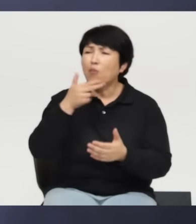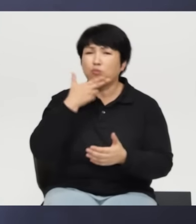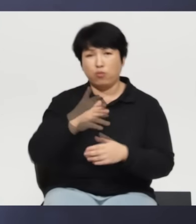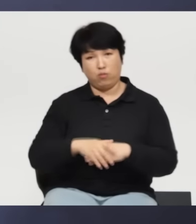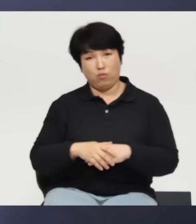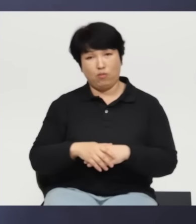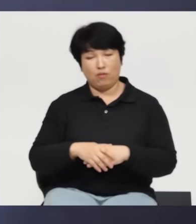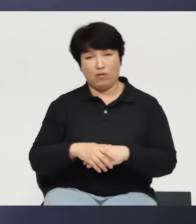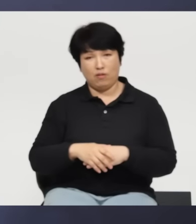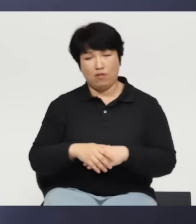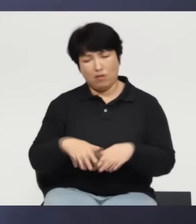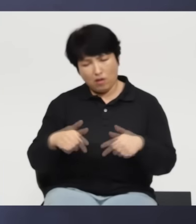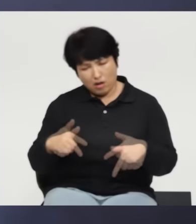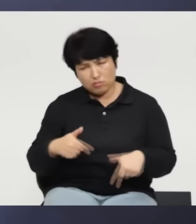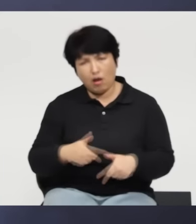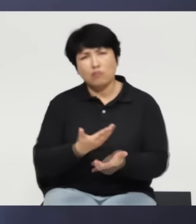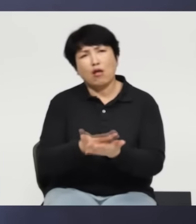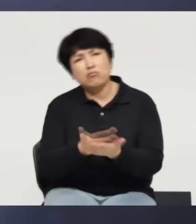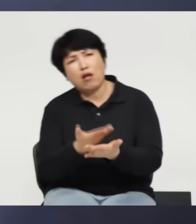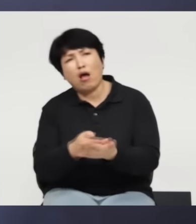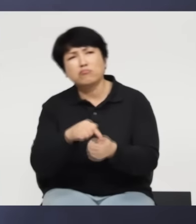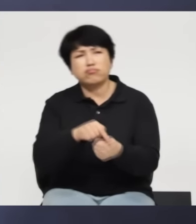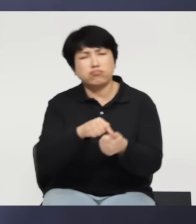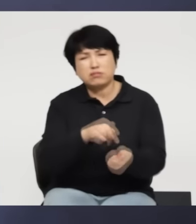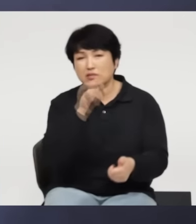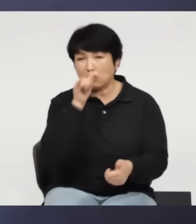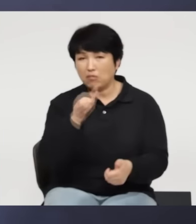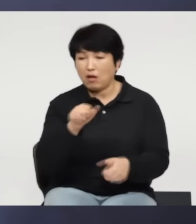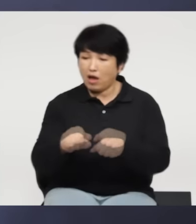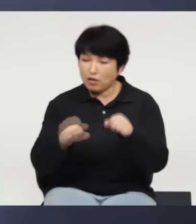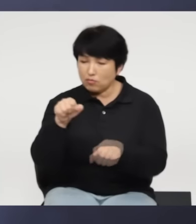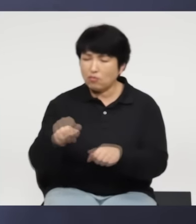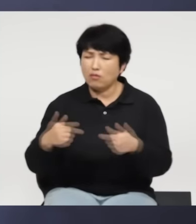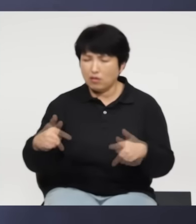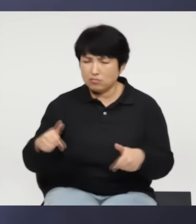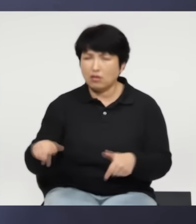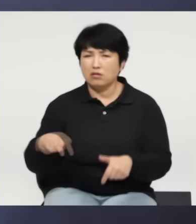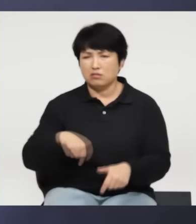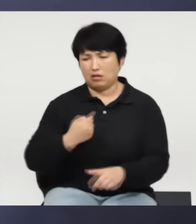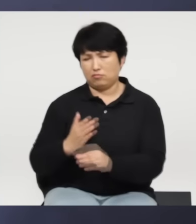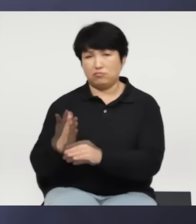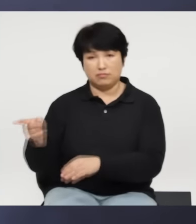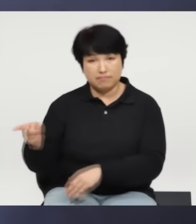그렇게 할 수 있다는 거예요. 뭐든지 요구할 수 있고 무슨 행동이든지 할 수 있다.